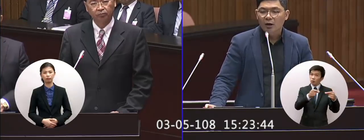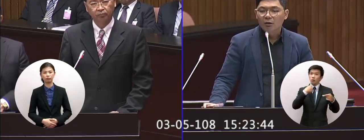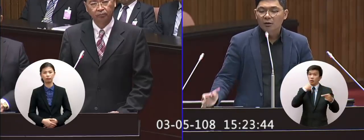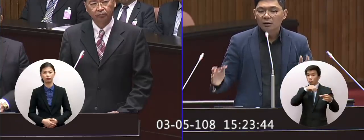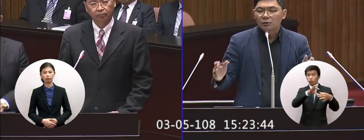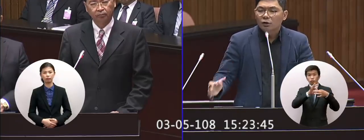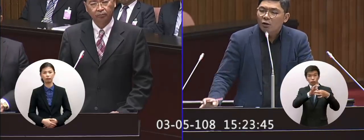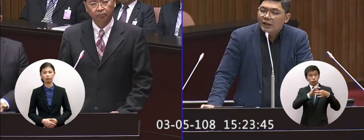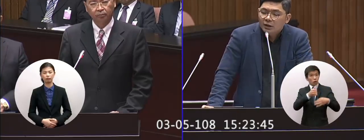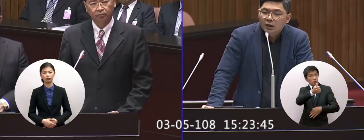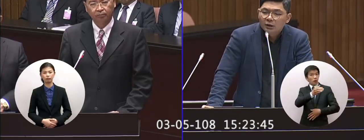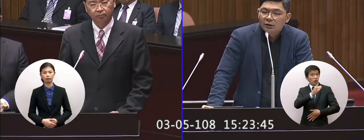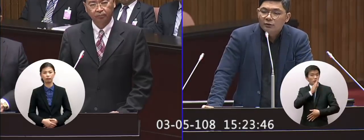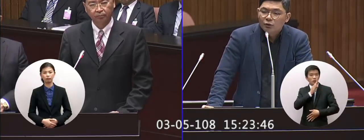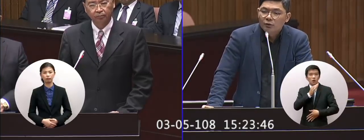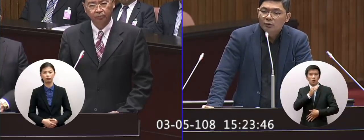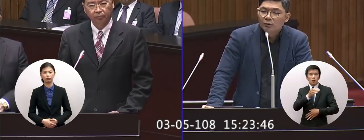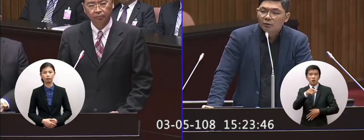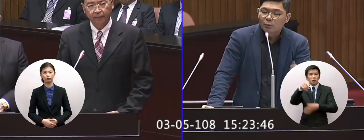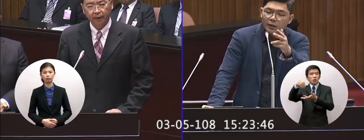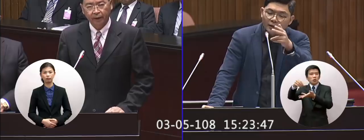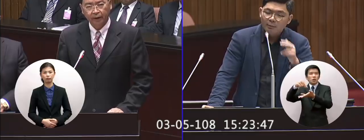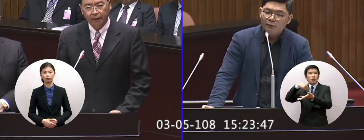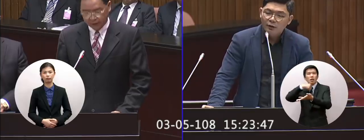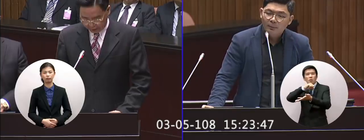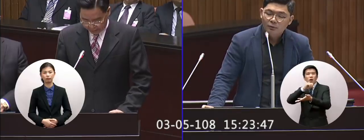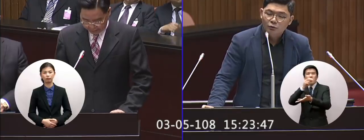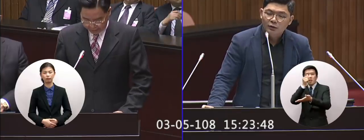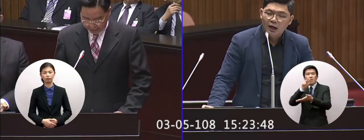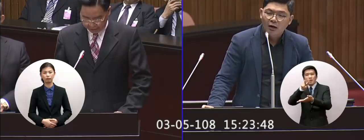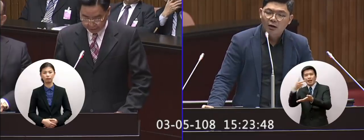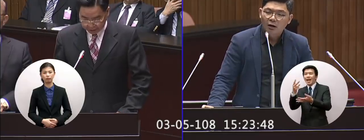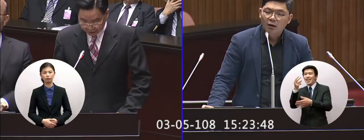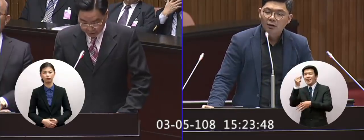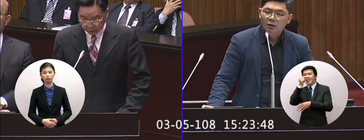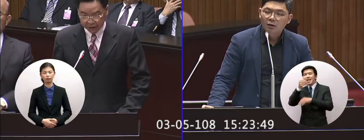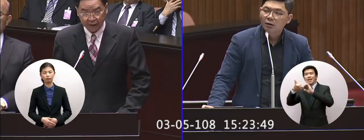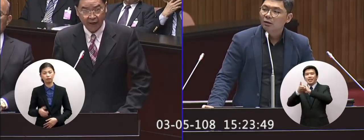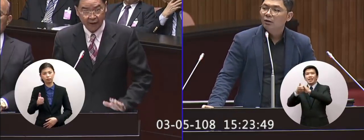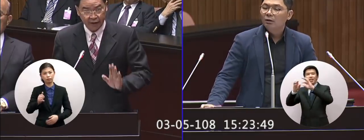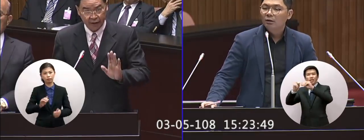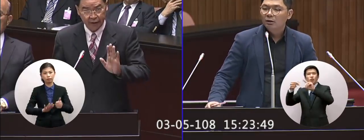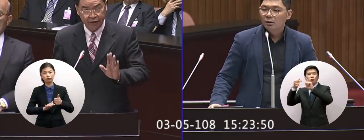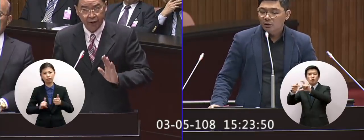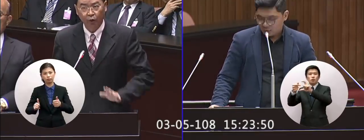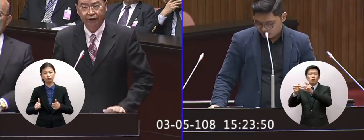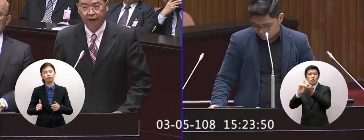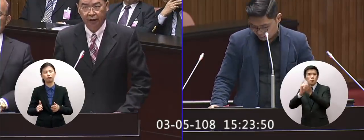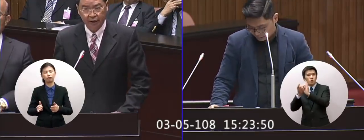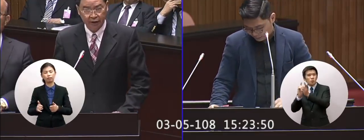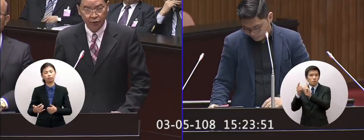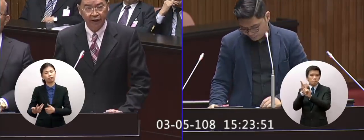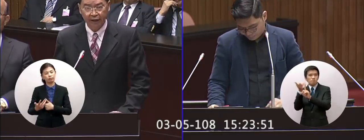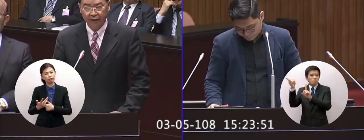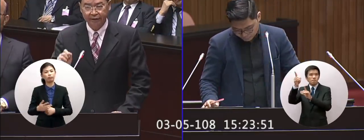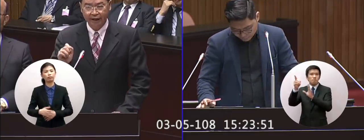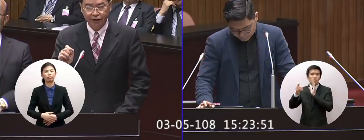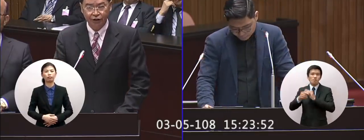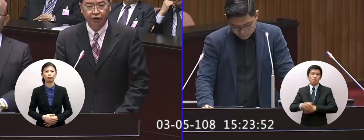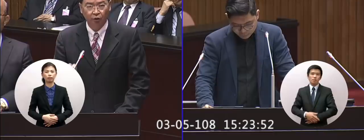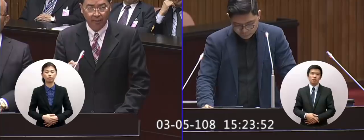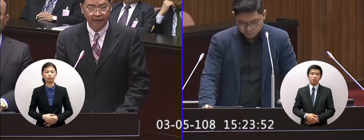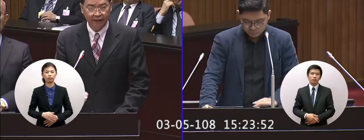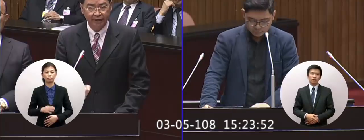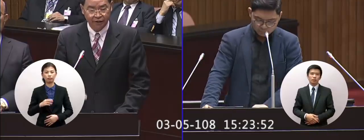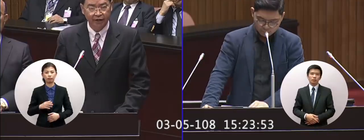民国的时候，都讲特定地区？部长，这个部分你有没有注意到？ 谢谢委员刚刚的这个问题哈。那的确，那个